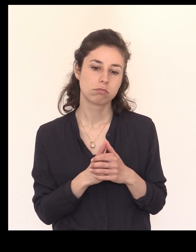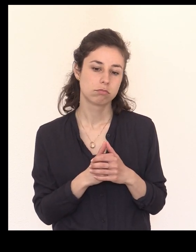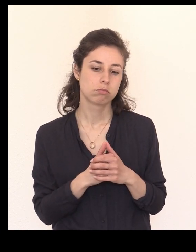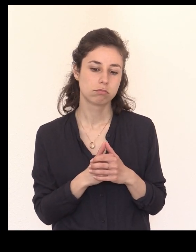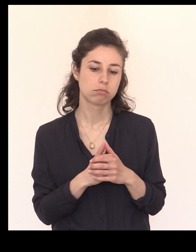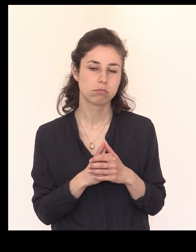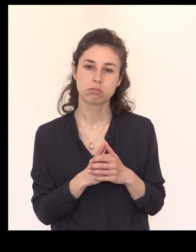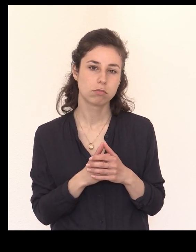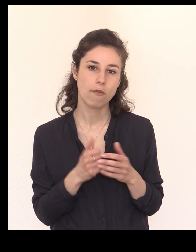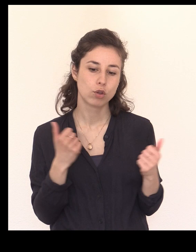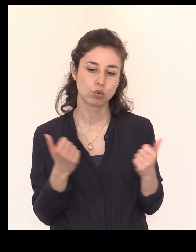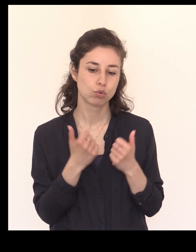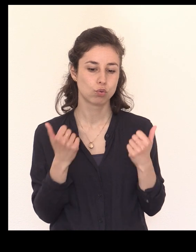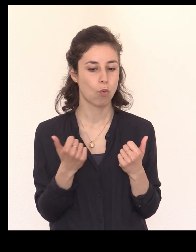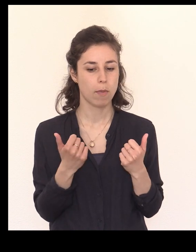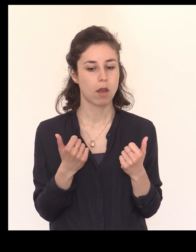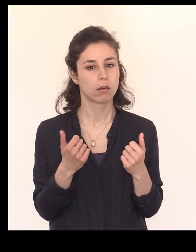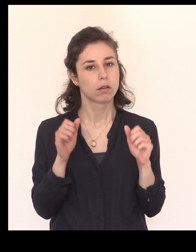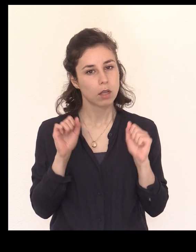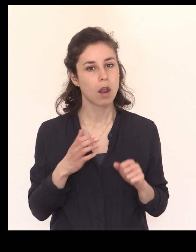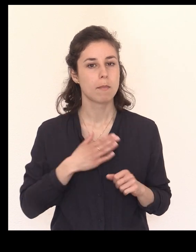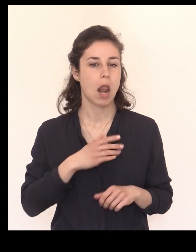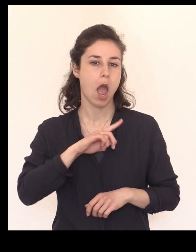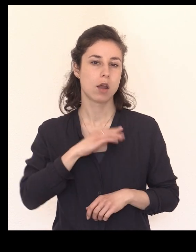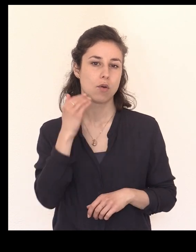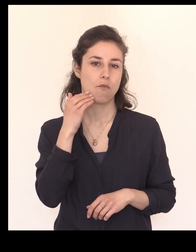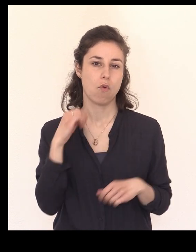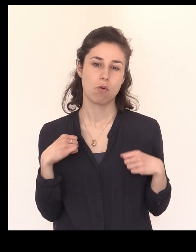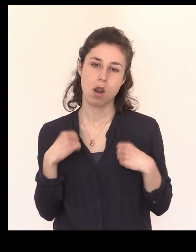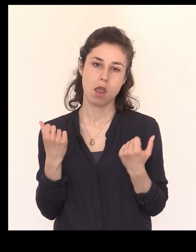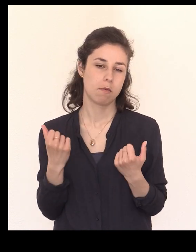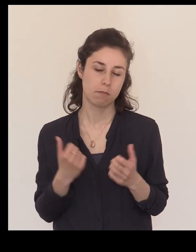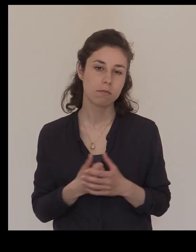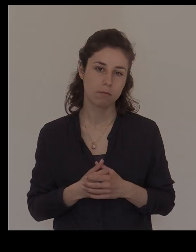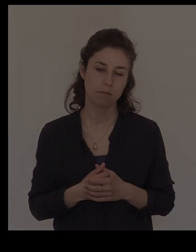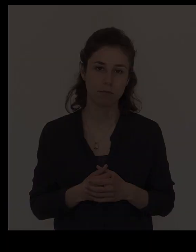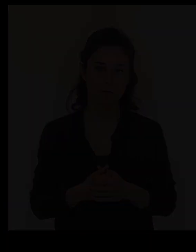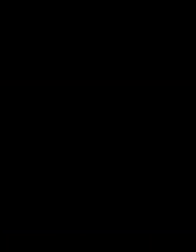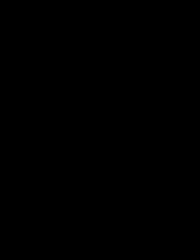ja, ich finde es immer super, dass ich in meiner eigenen Wohnung leben kann.